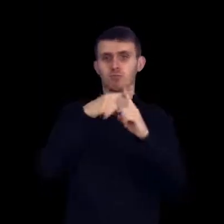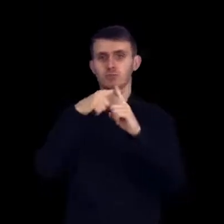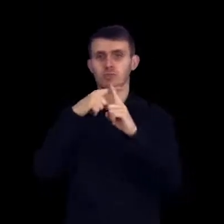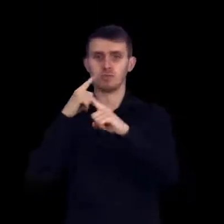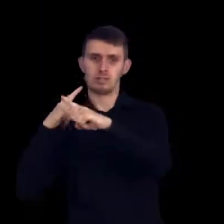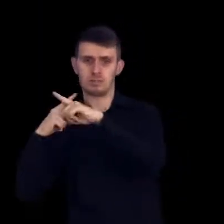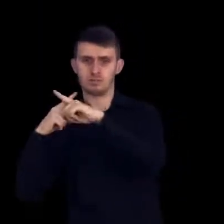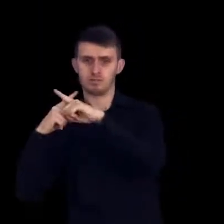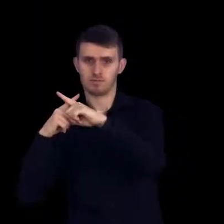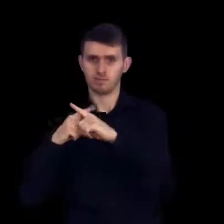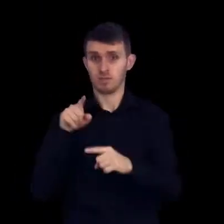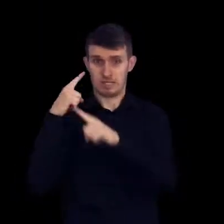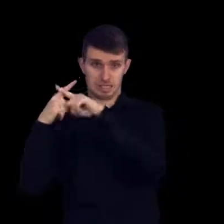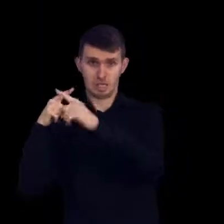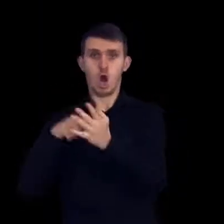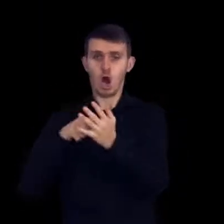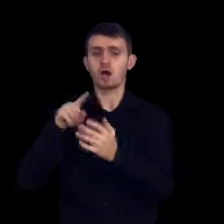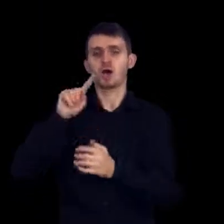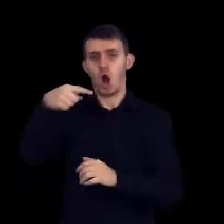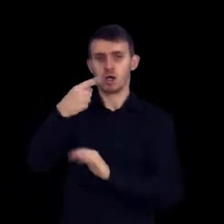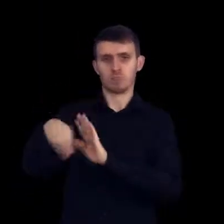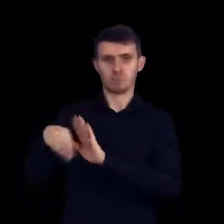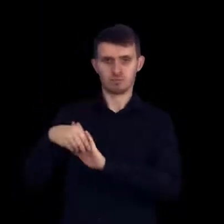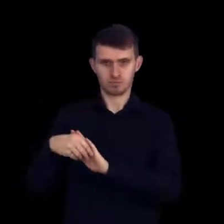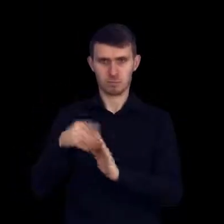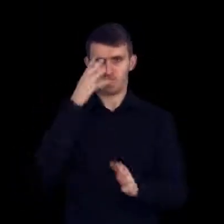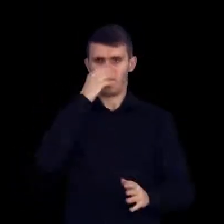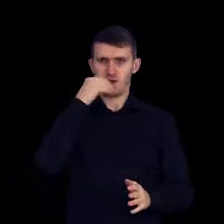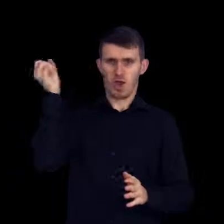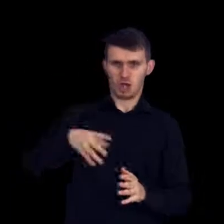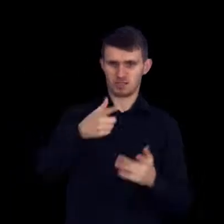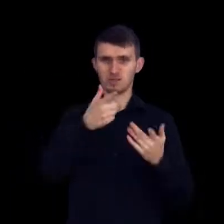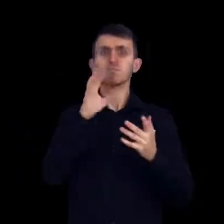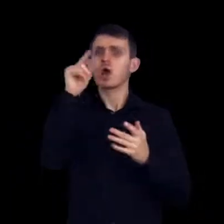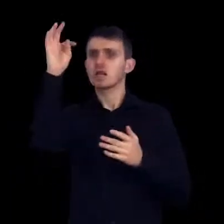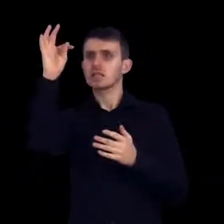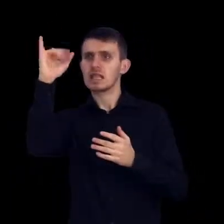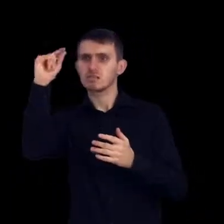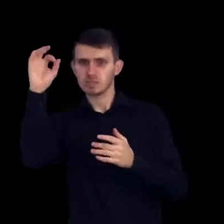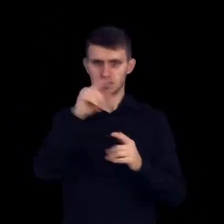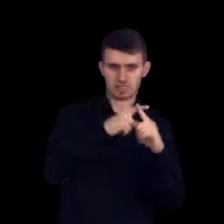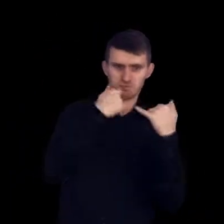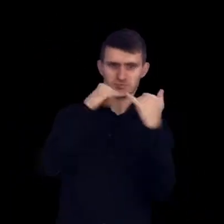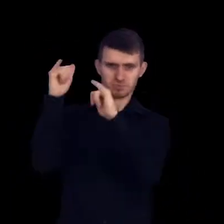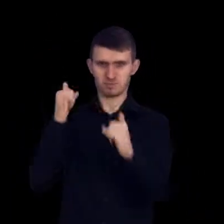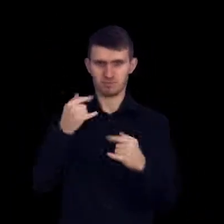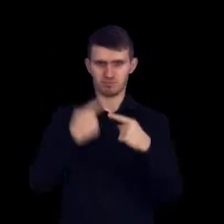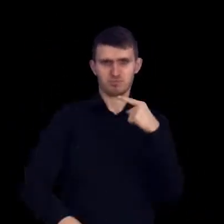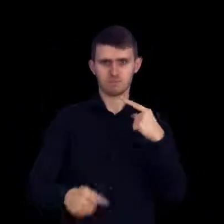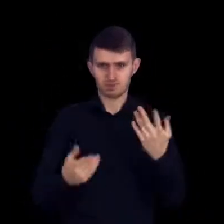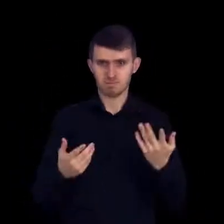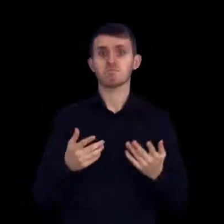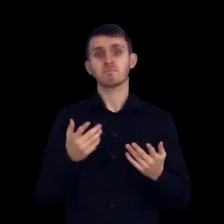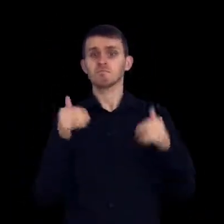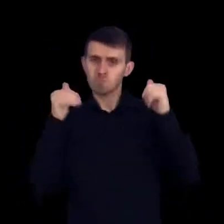jako 10 + x gdzie x to napiwki w godzinę x wygląda gorzej bo